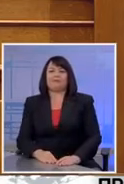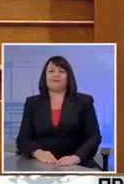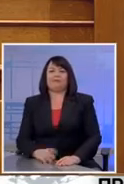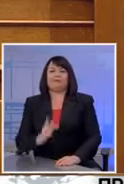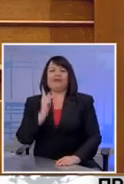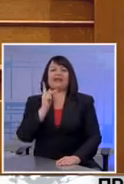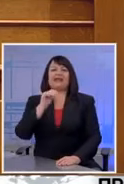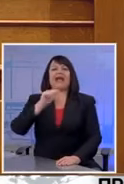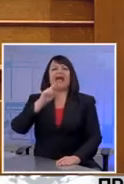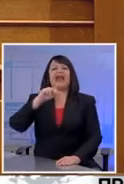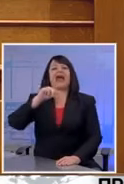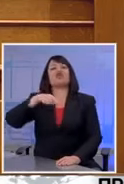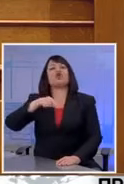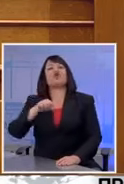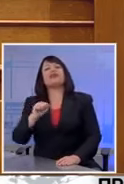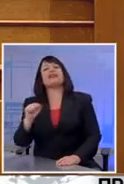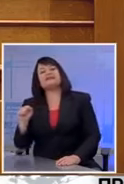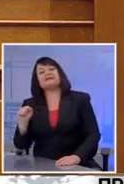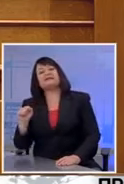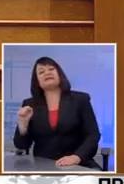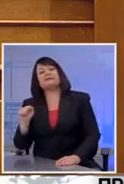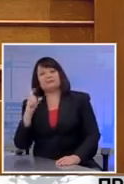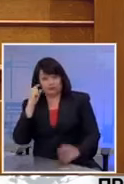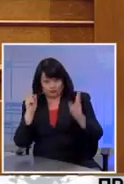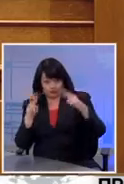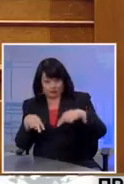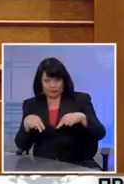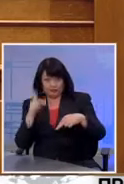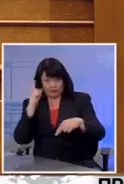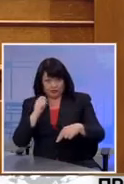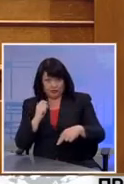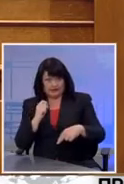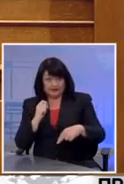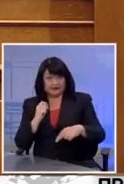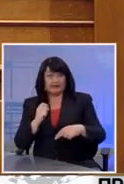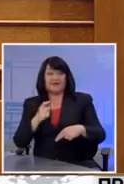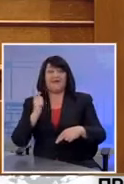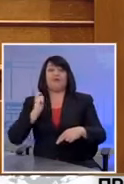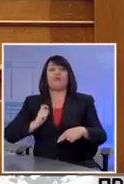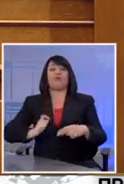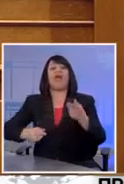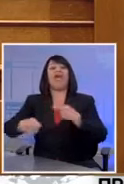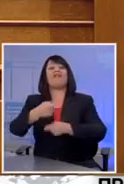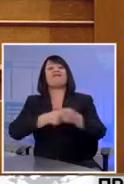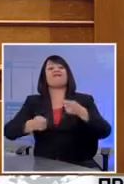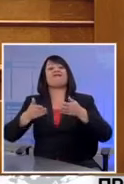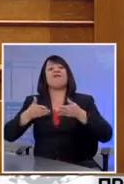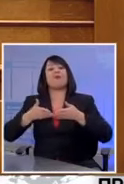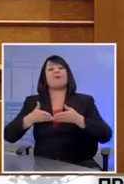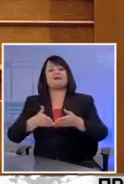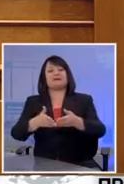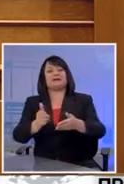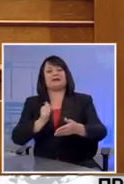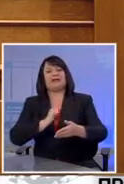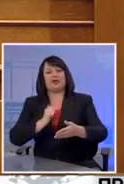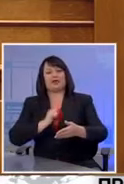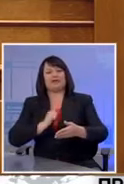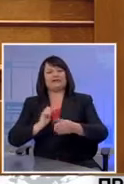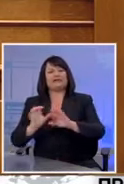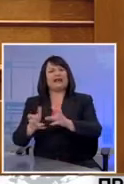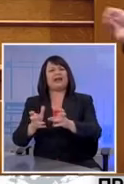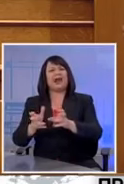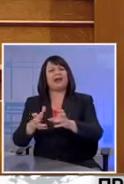Καραγιώργη τον γνωρίζετε? Ο κύριος Καραγιώργης είναι ένας εφοπλιστής, ιδιοκτήτης καναλιού,